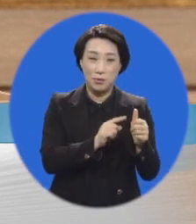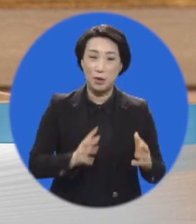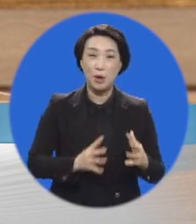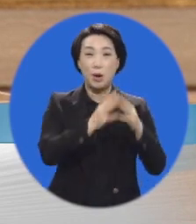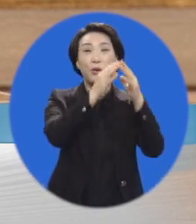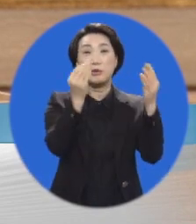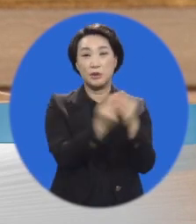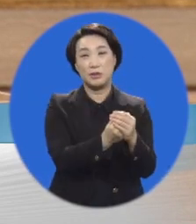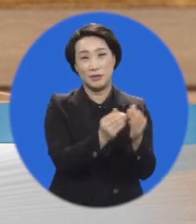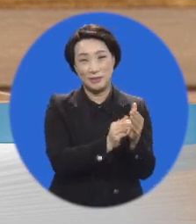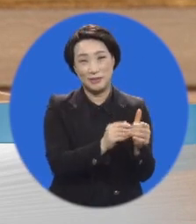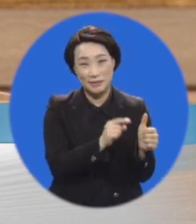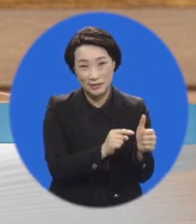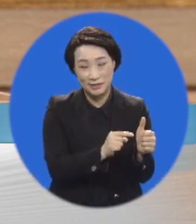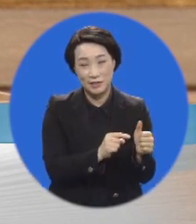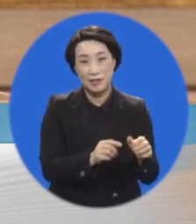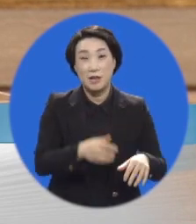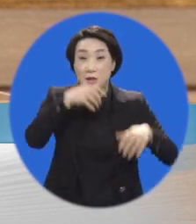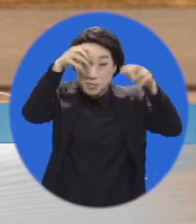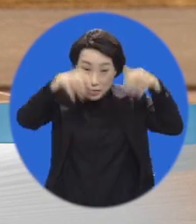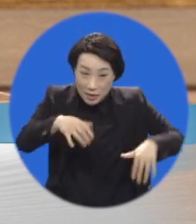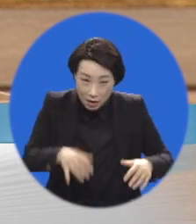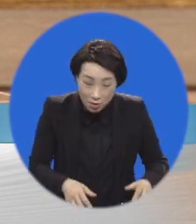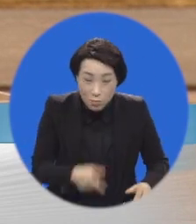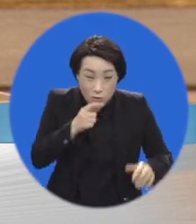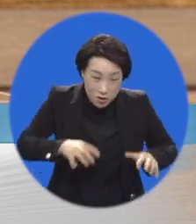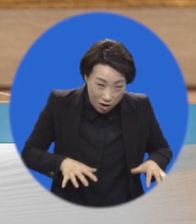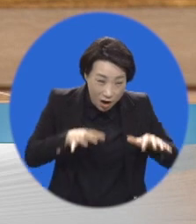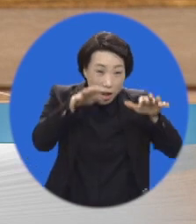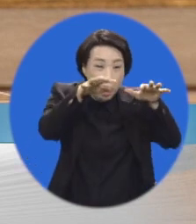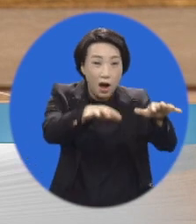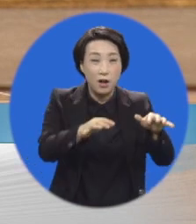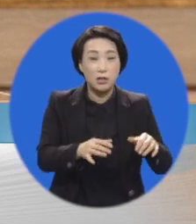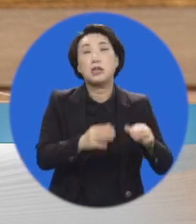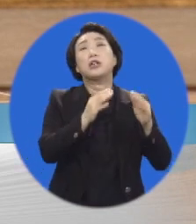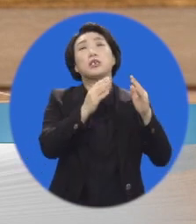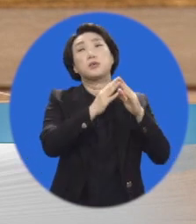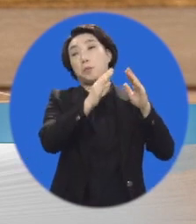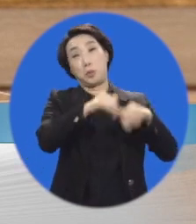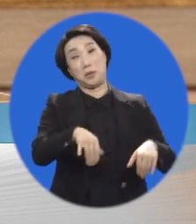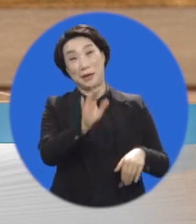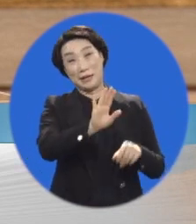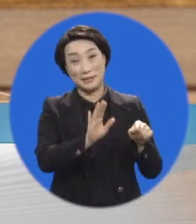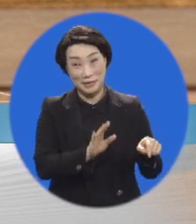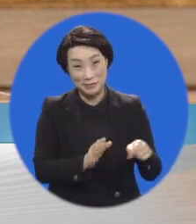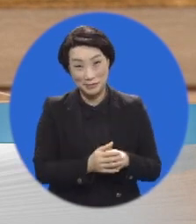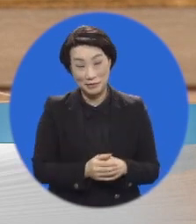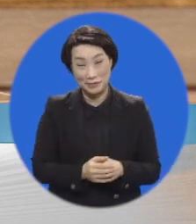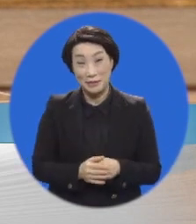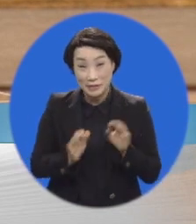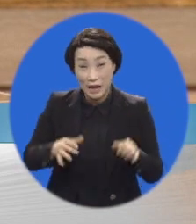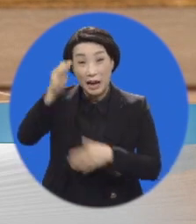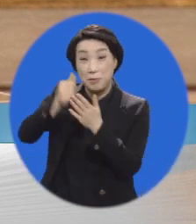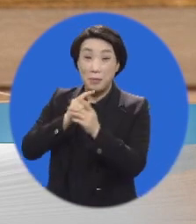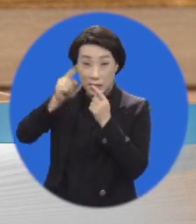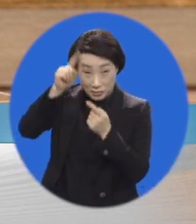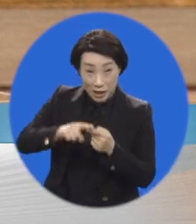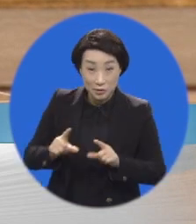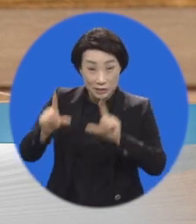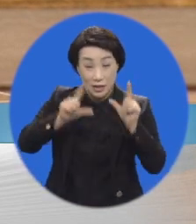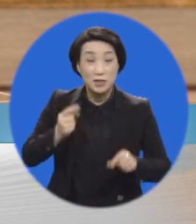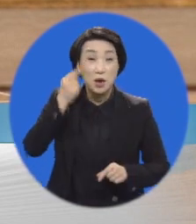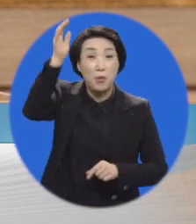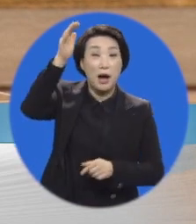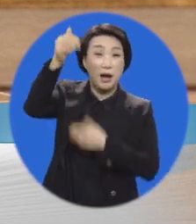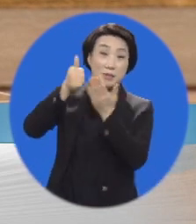건축해서 비가 오고 창수가 나도 절대 무너지지 않는다. 하나님 말씀대로 산 영광은